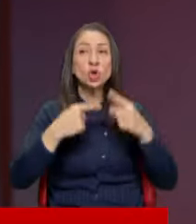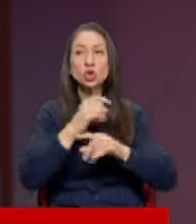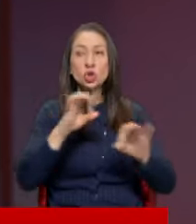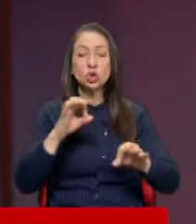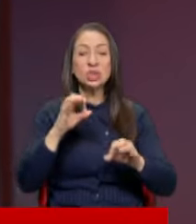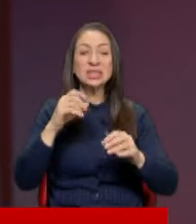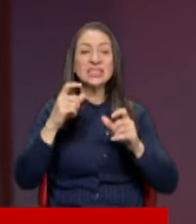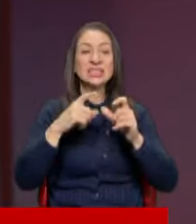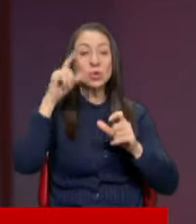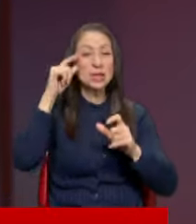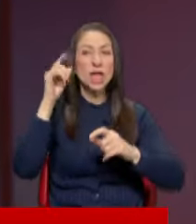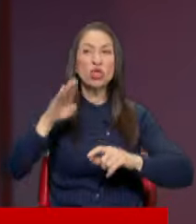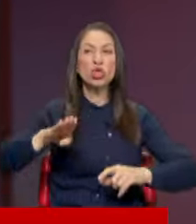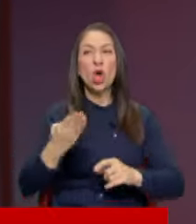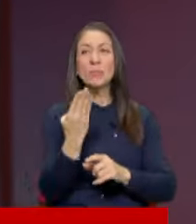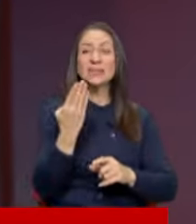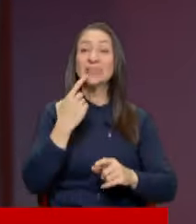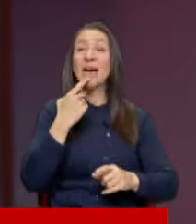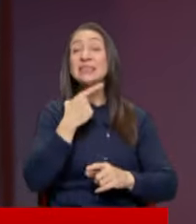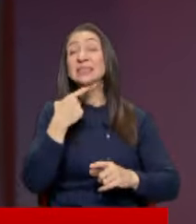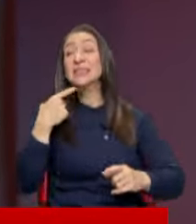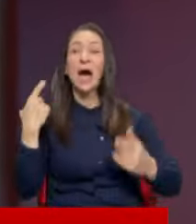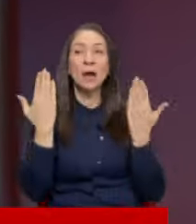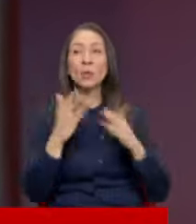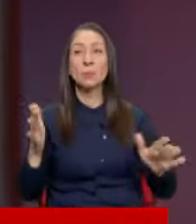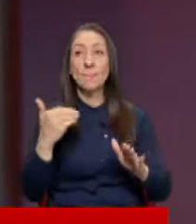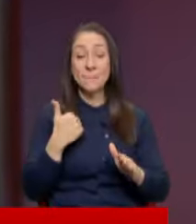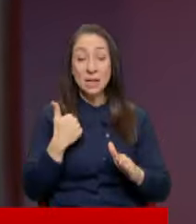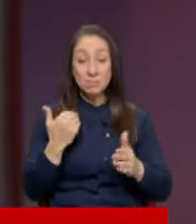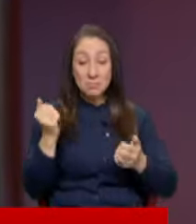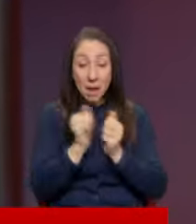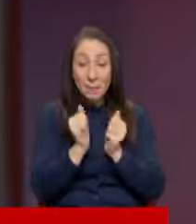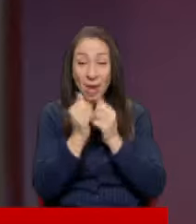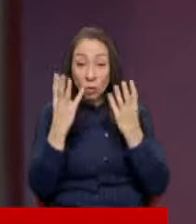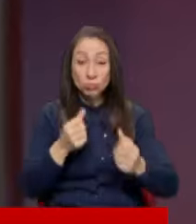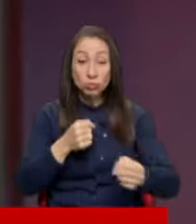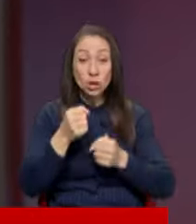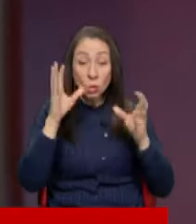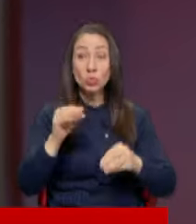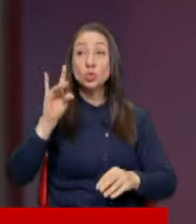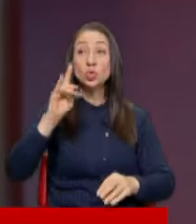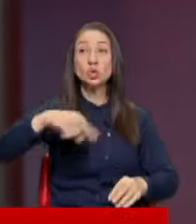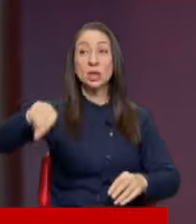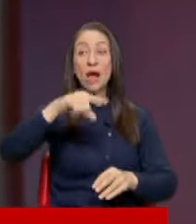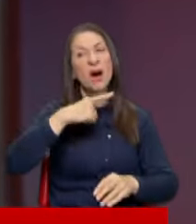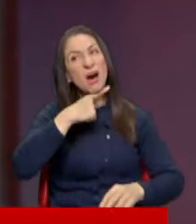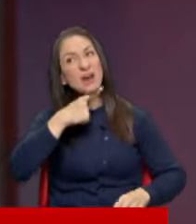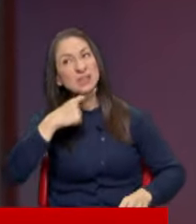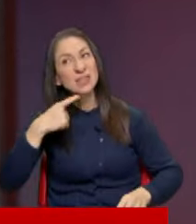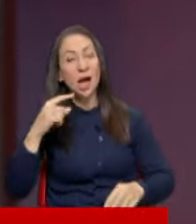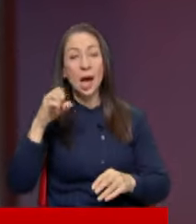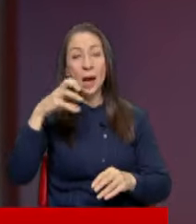Selanik demeyi asla kabul etmez benim yaşadığım birlikte olduğum mücadele verdiğim Ülkücüler asla